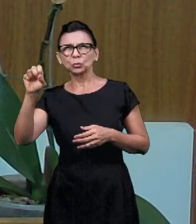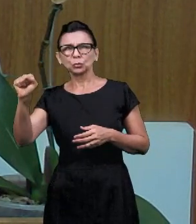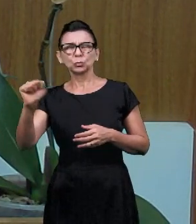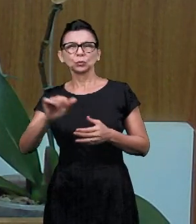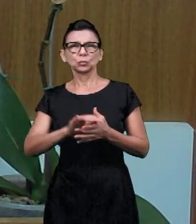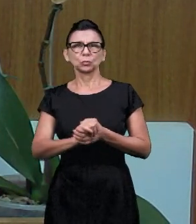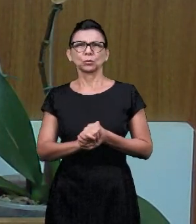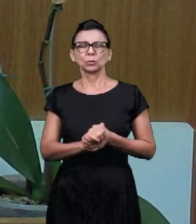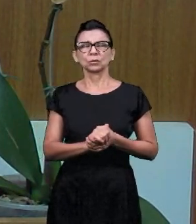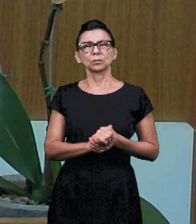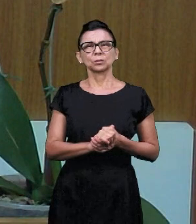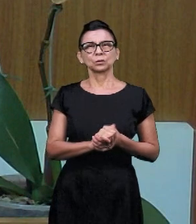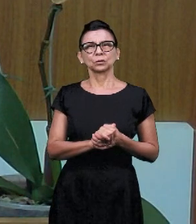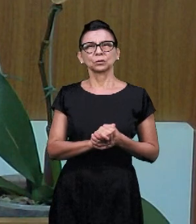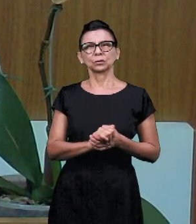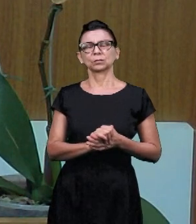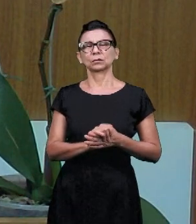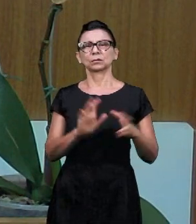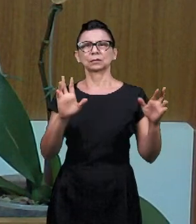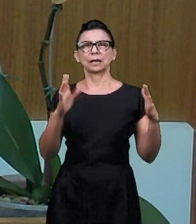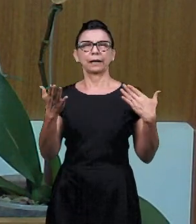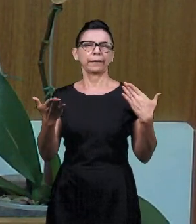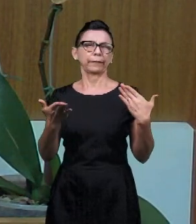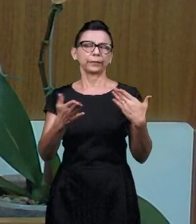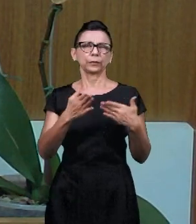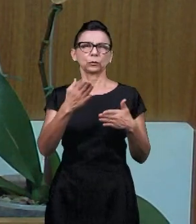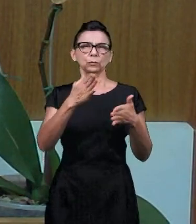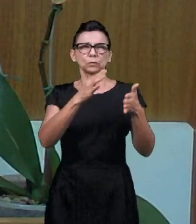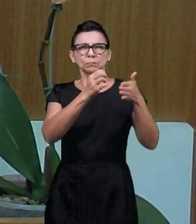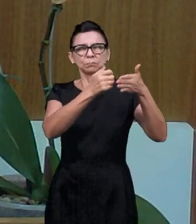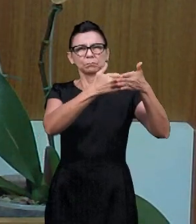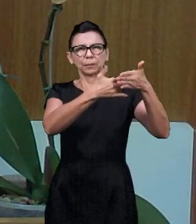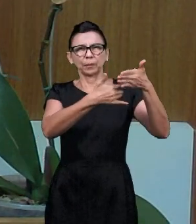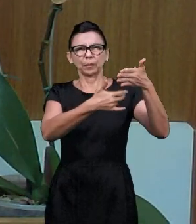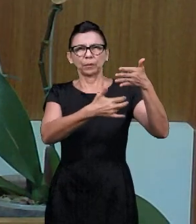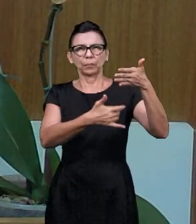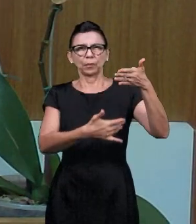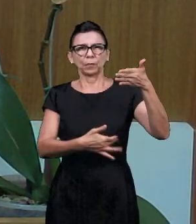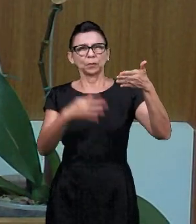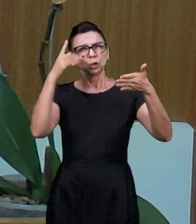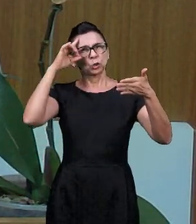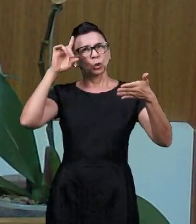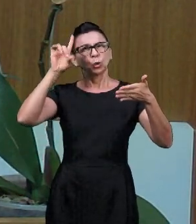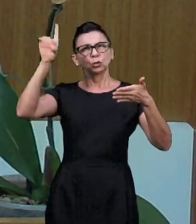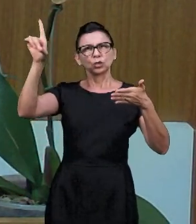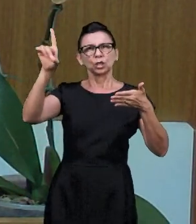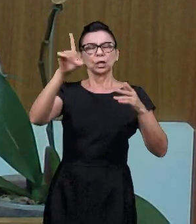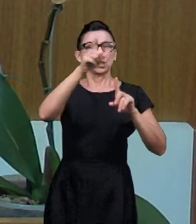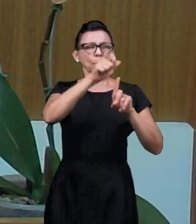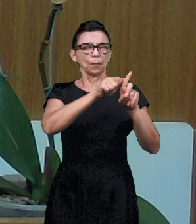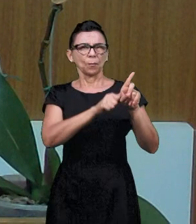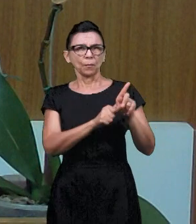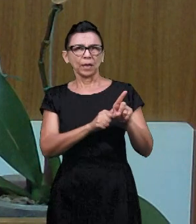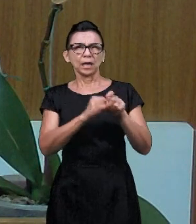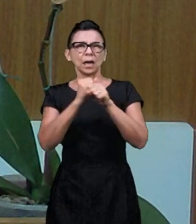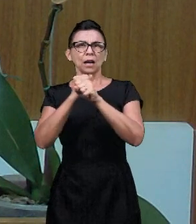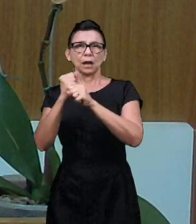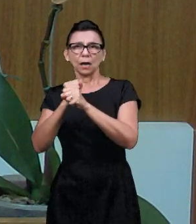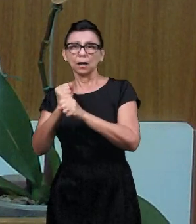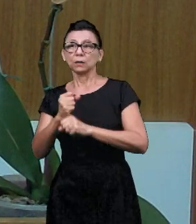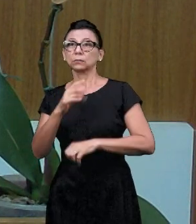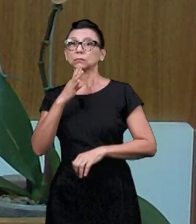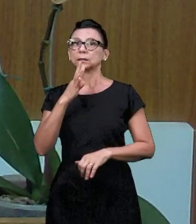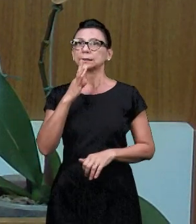de l'histoire. Non, la date, c'est pas celle-là. Elle corrigeait les hymnes du cahier de